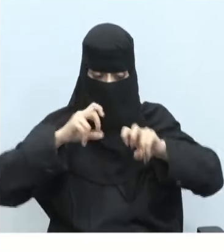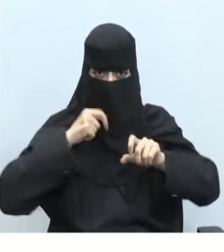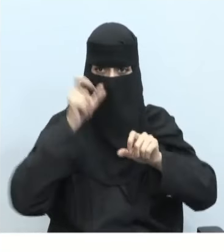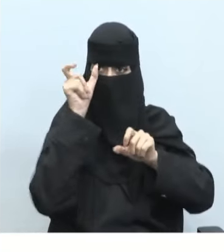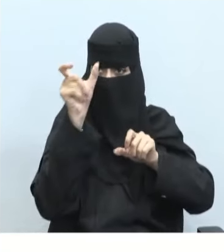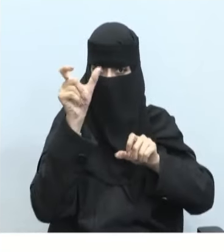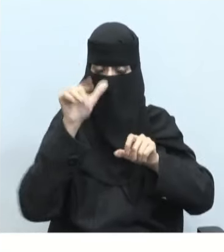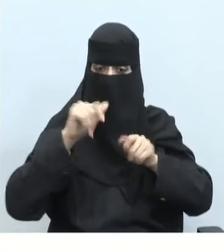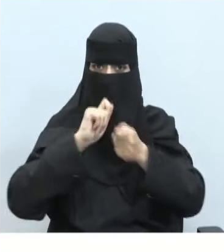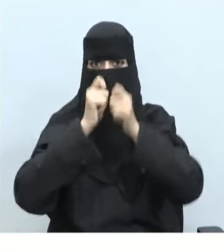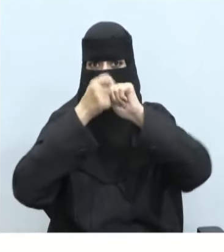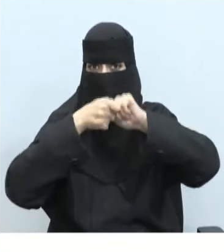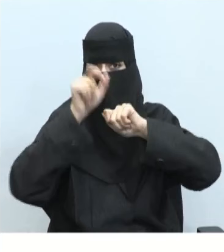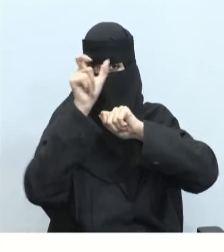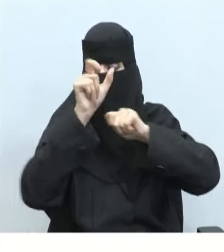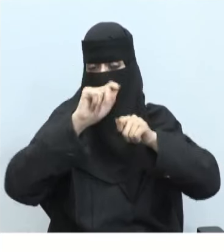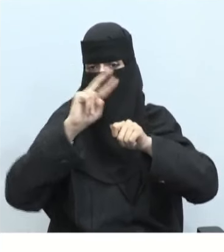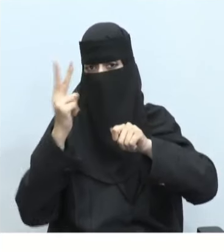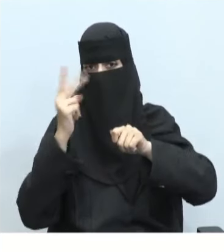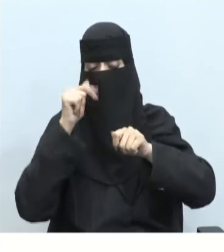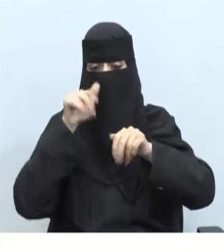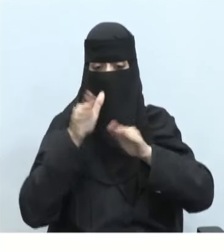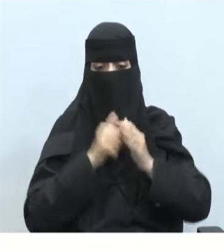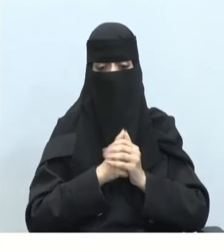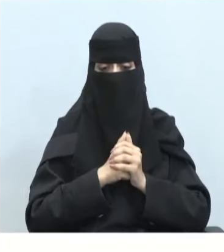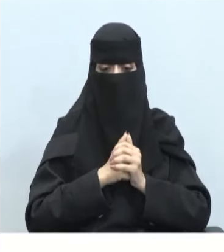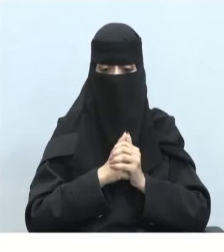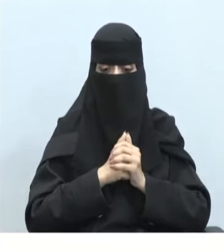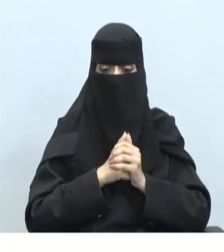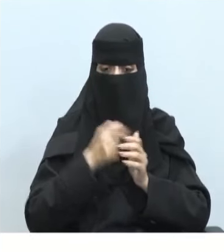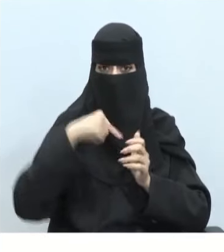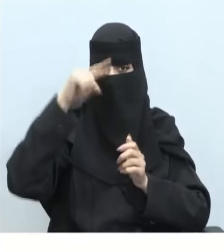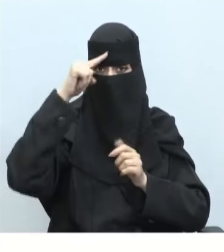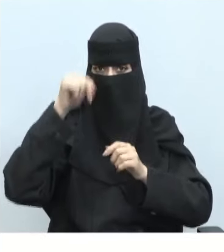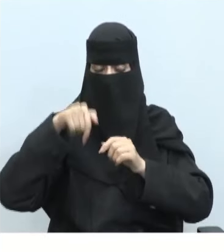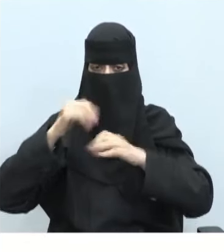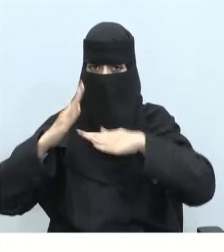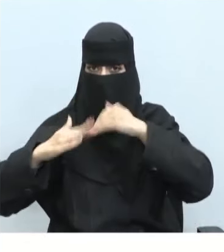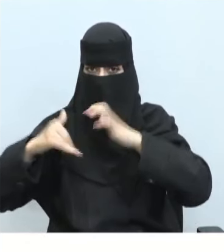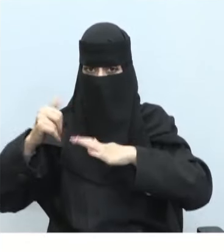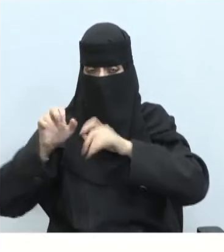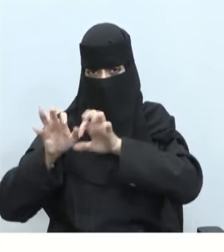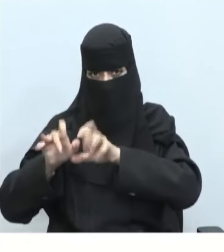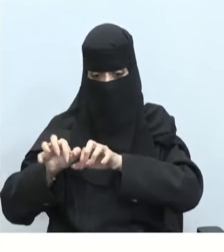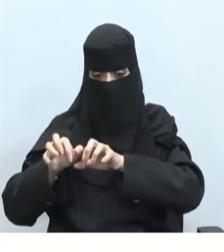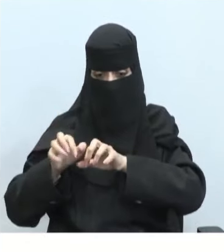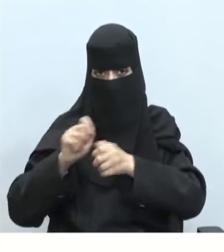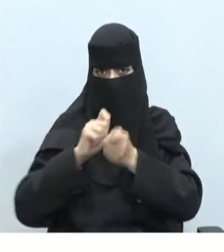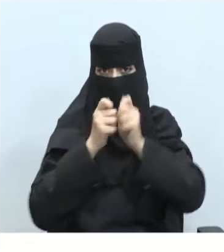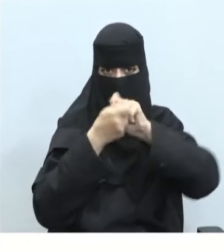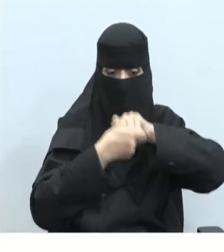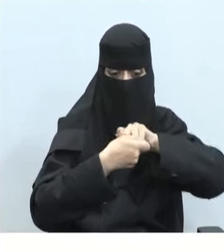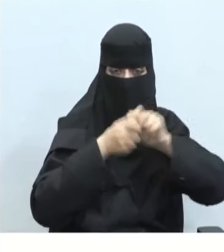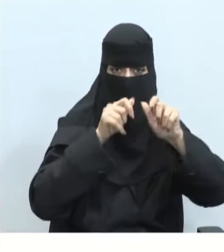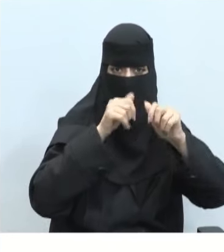كلمه واستبدالها بكلمه اخرى مثلا المثال الذي اخذناه والمهارات الرقميه كما